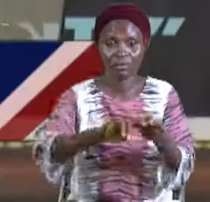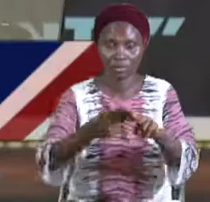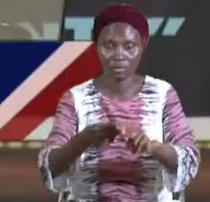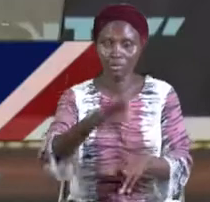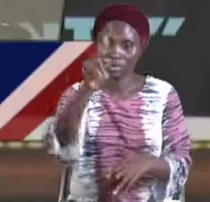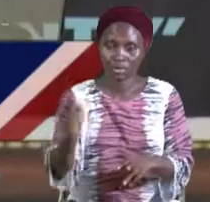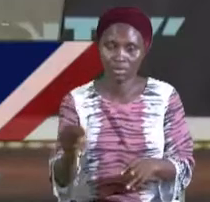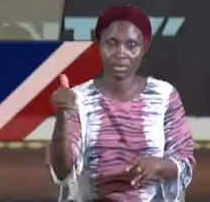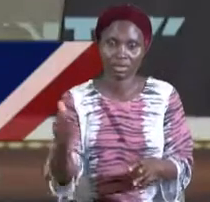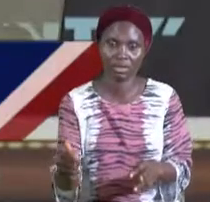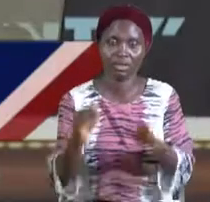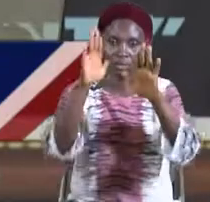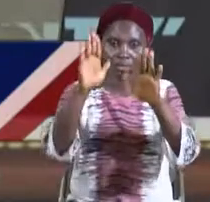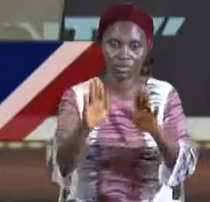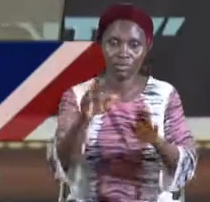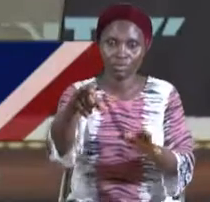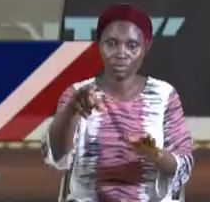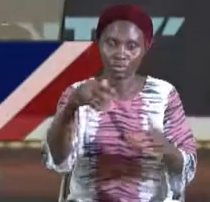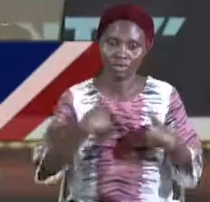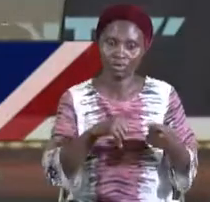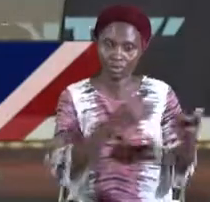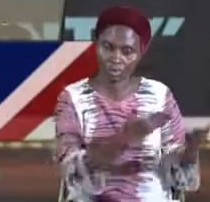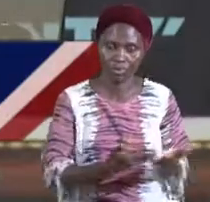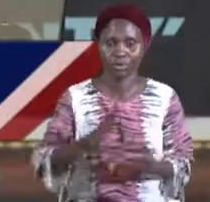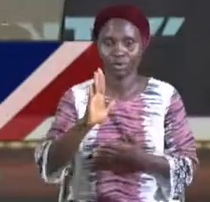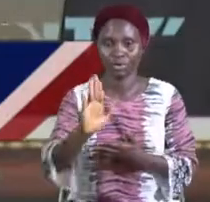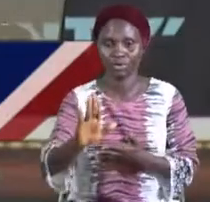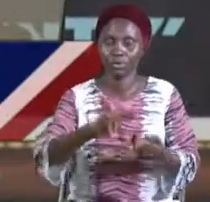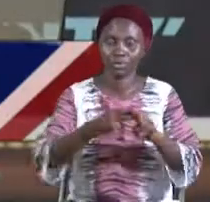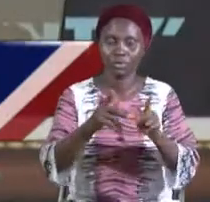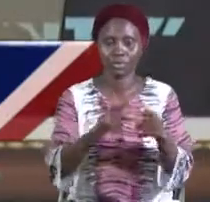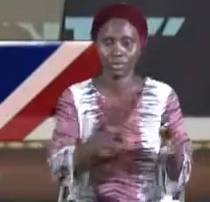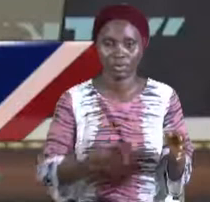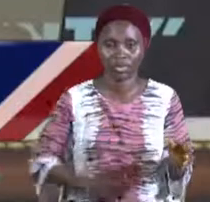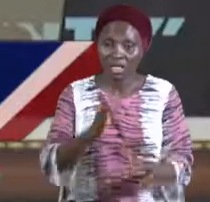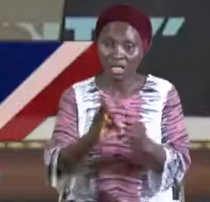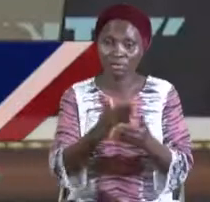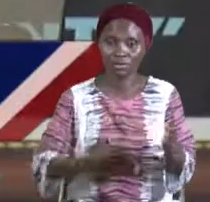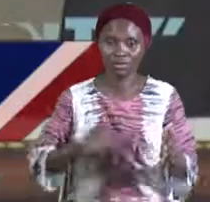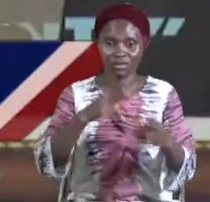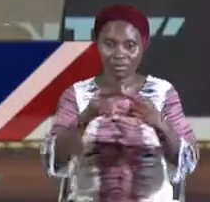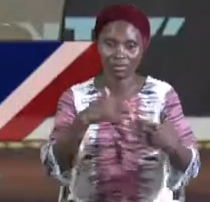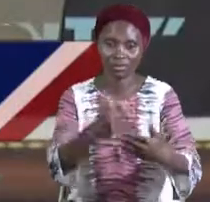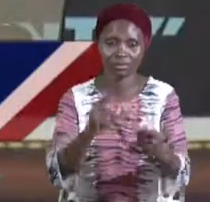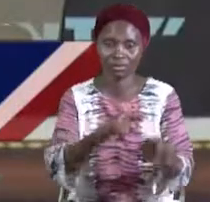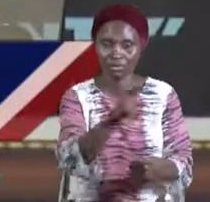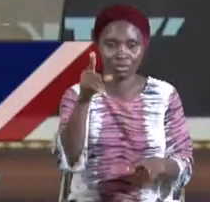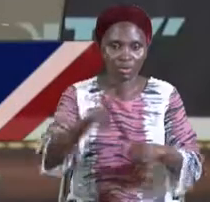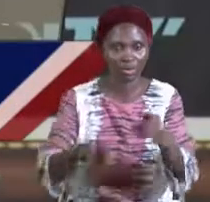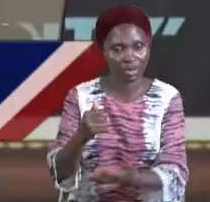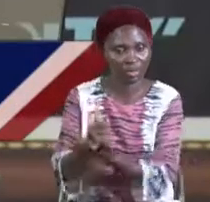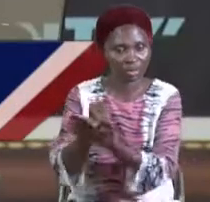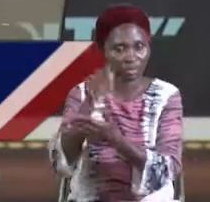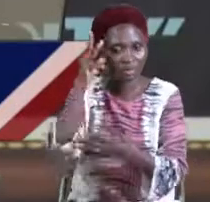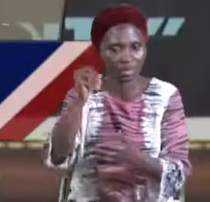miracle, tu dois les amener tes voisins à Christ. Et si quelqu'un très proche de toi, tu ne peux pas l'aider, il est aveugle.